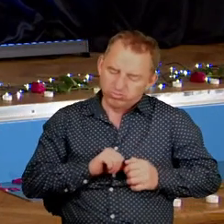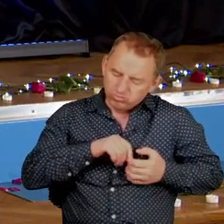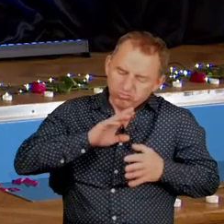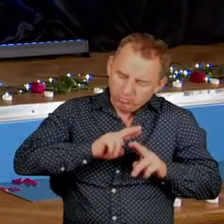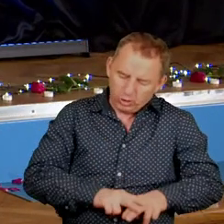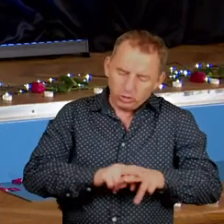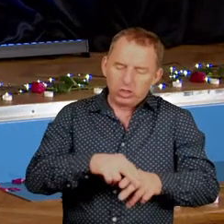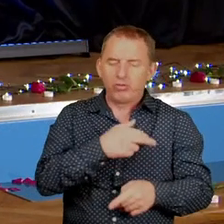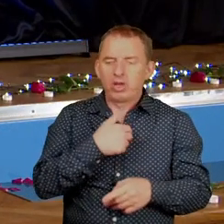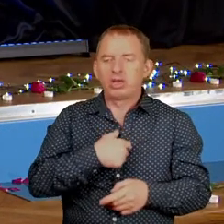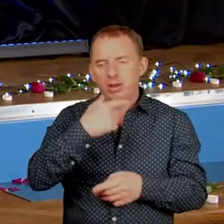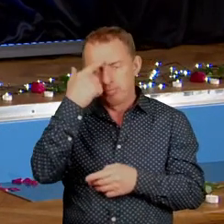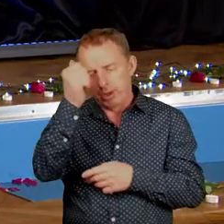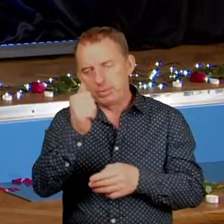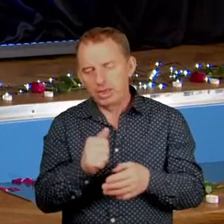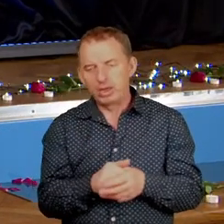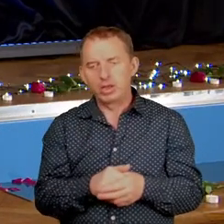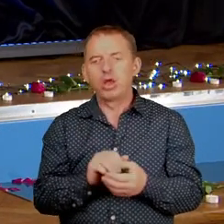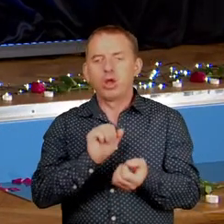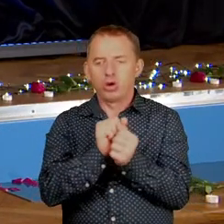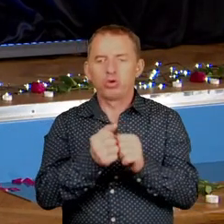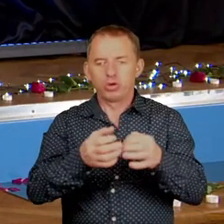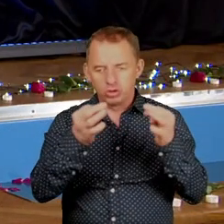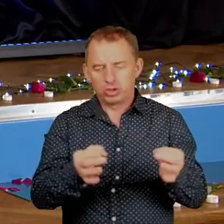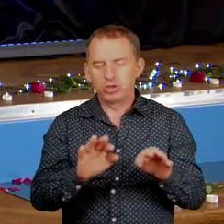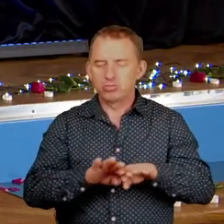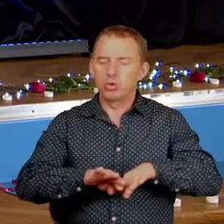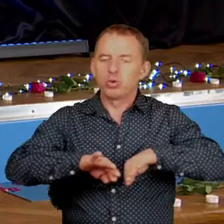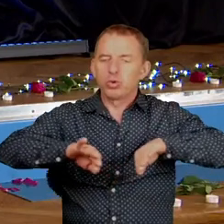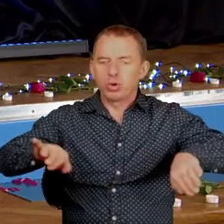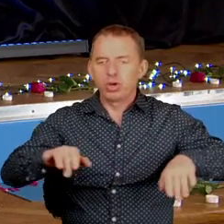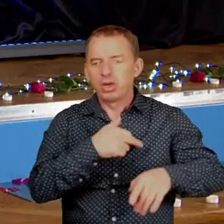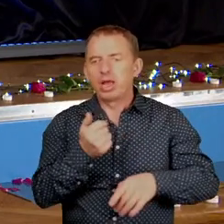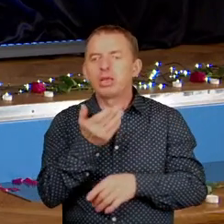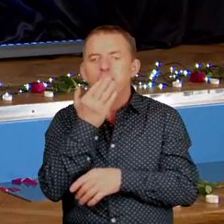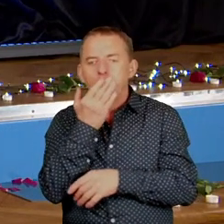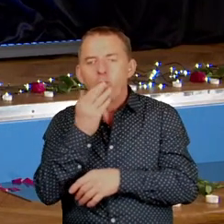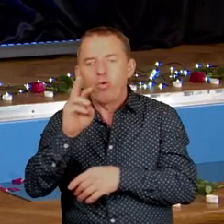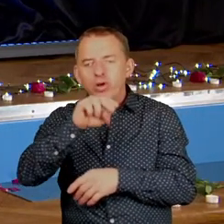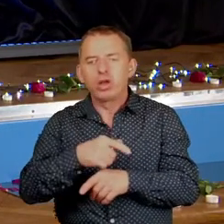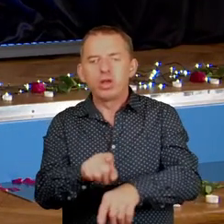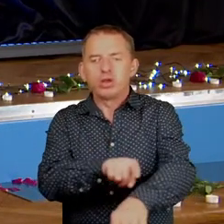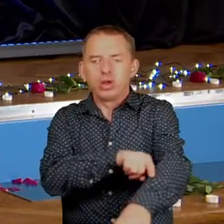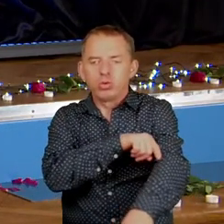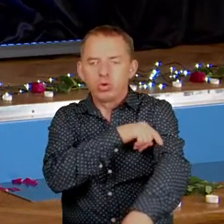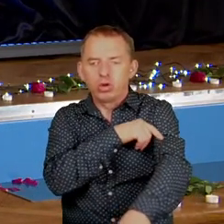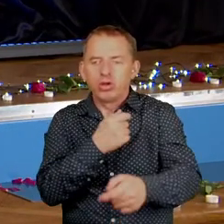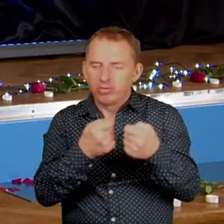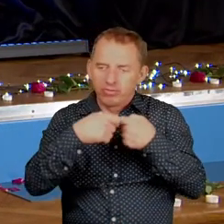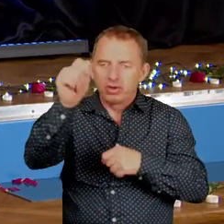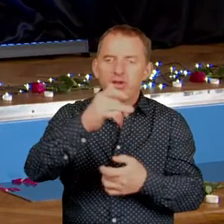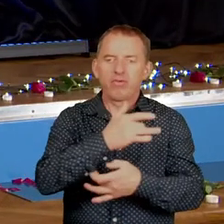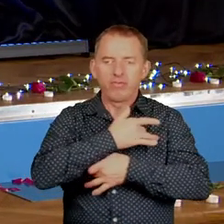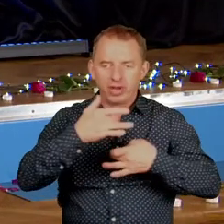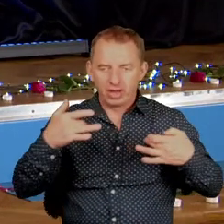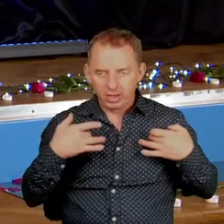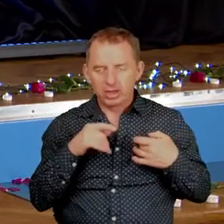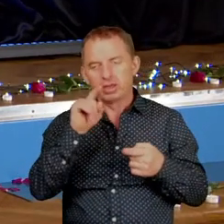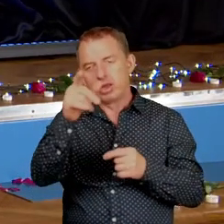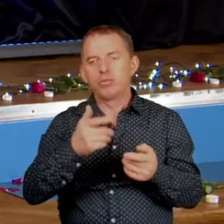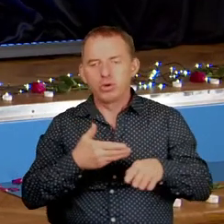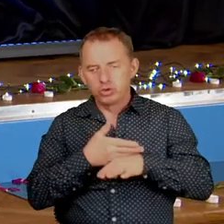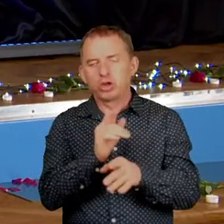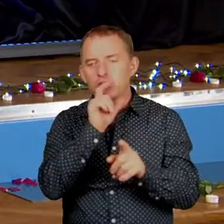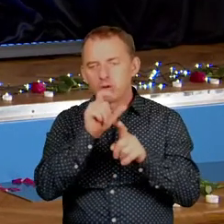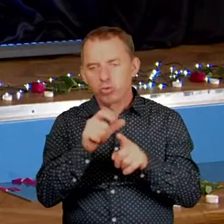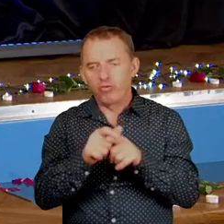pamięć. I chociaż dzisiaj rozstajemy się z naszym mówcą, niedługo udaje się na Węgry, żeby tam również dzielić się Słowem Bożym,